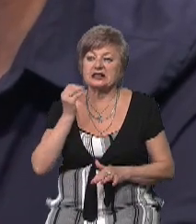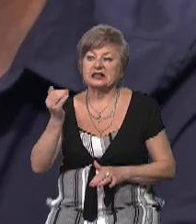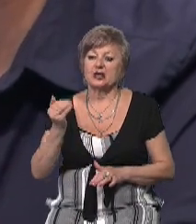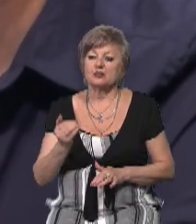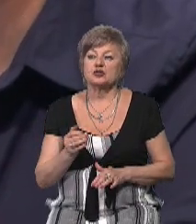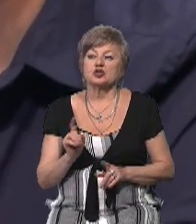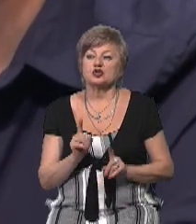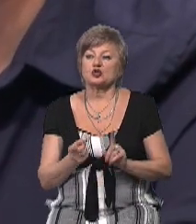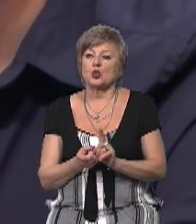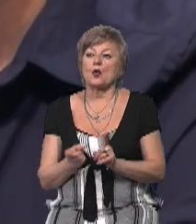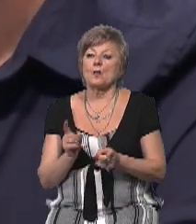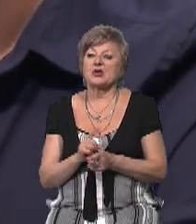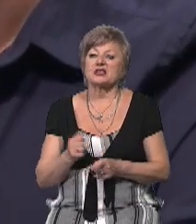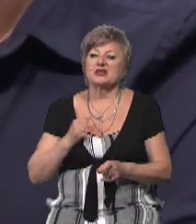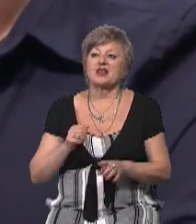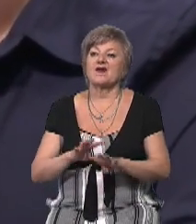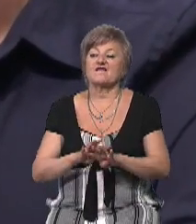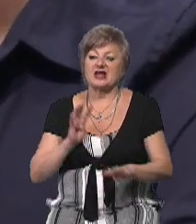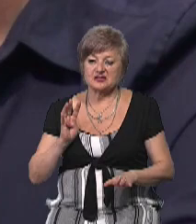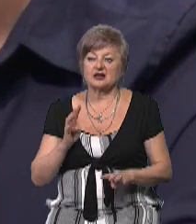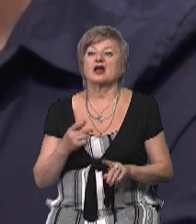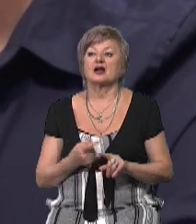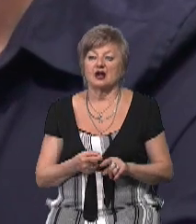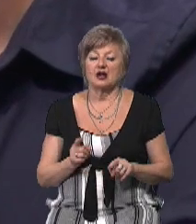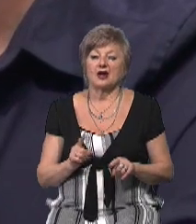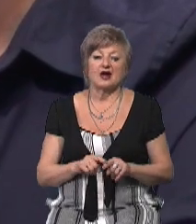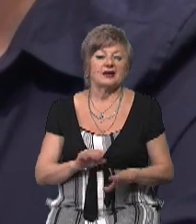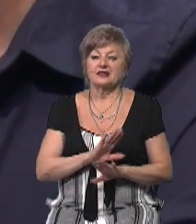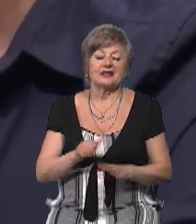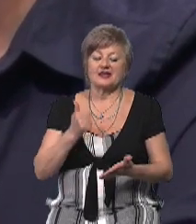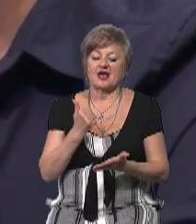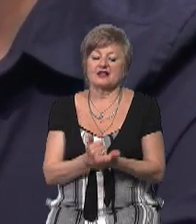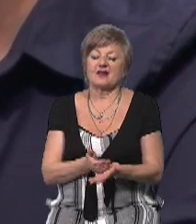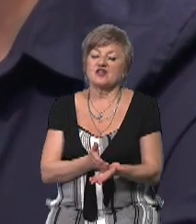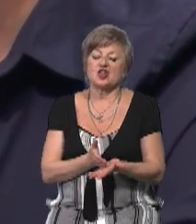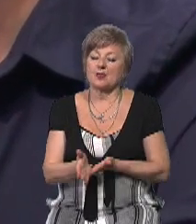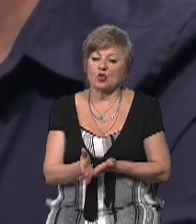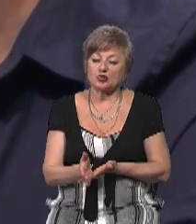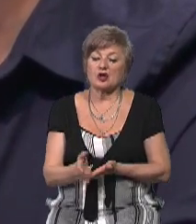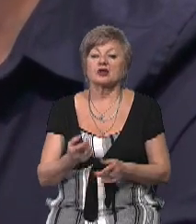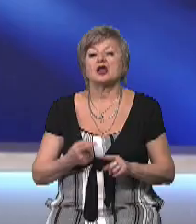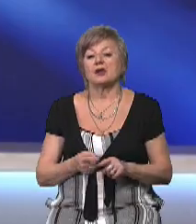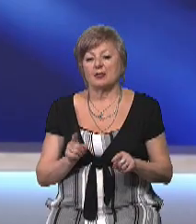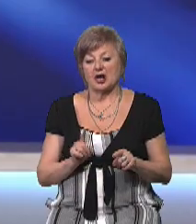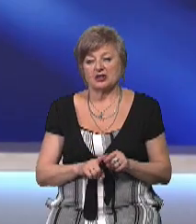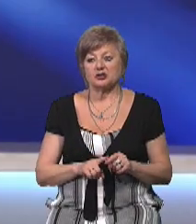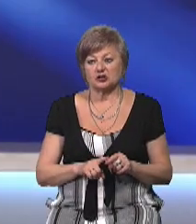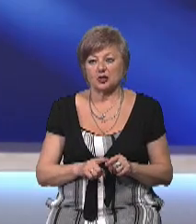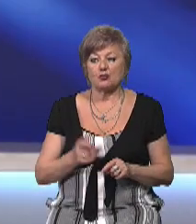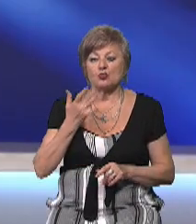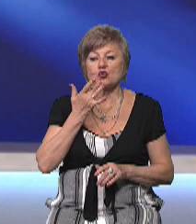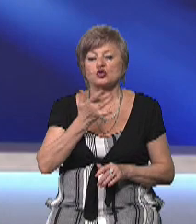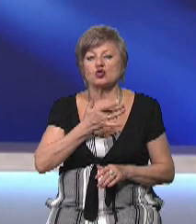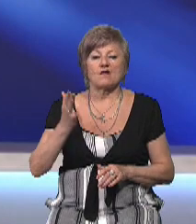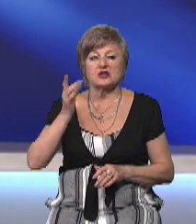якщо там замінялися військами сателітів, значить це вже не є головним напрямком. От, і тому от, радянський